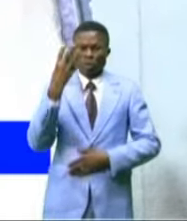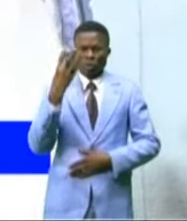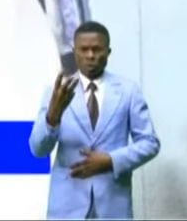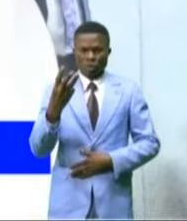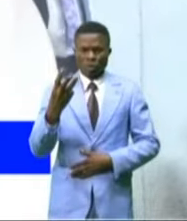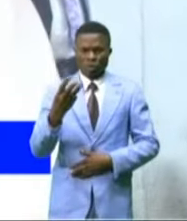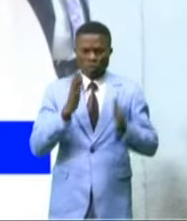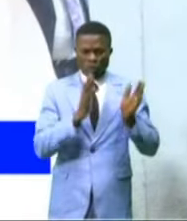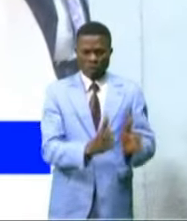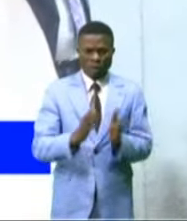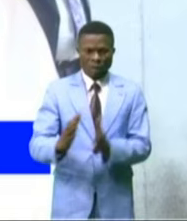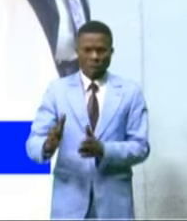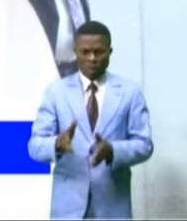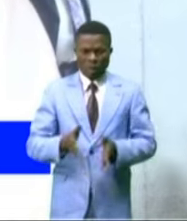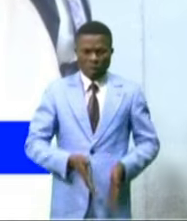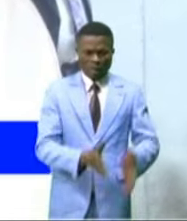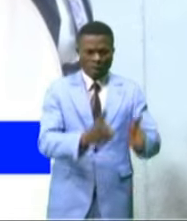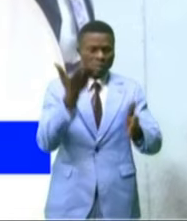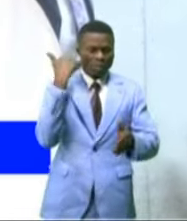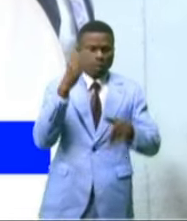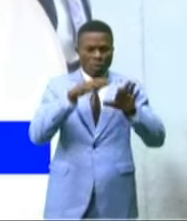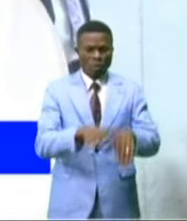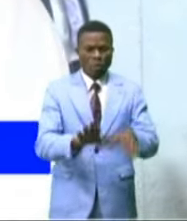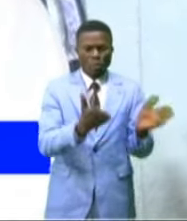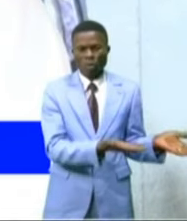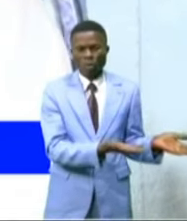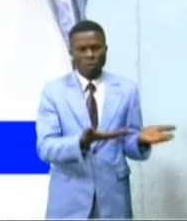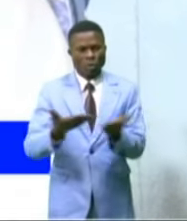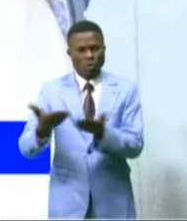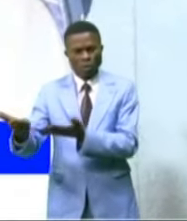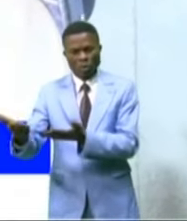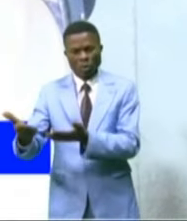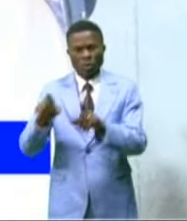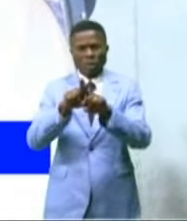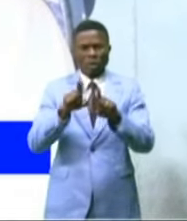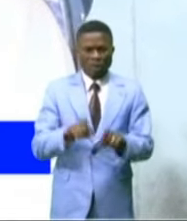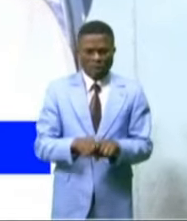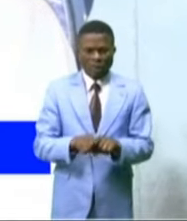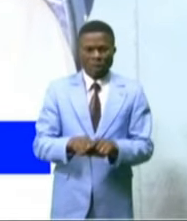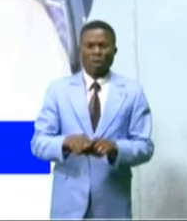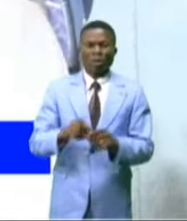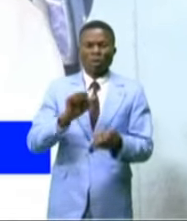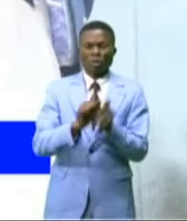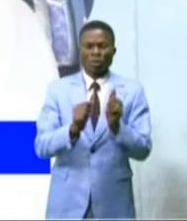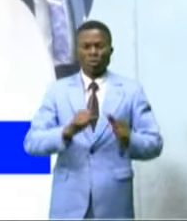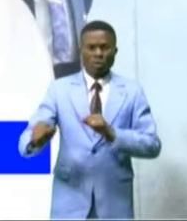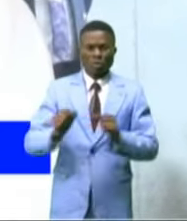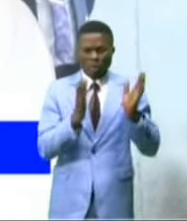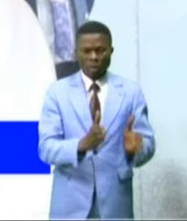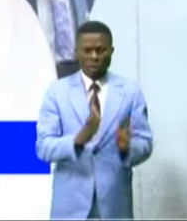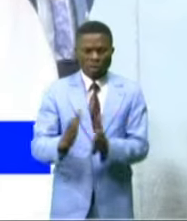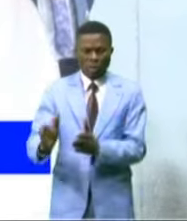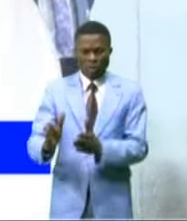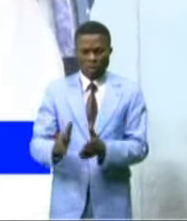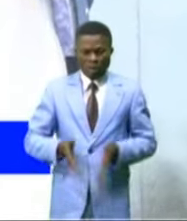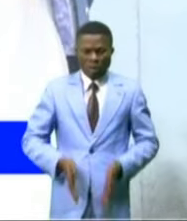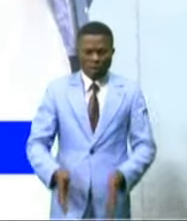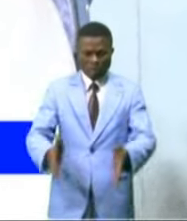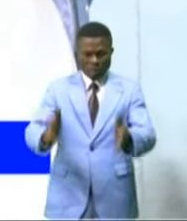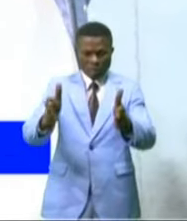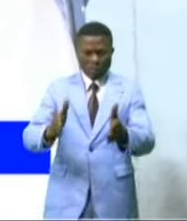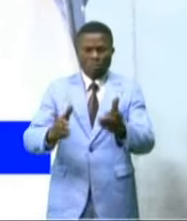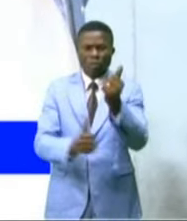aménagement des filet d'eau pour drainer les EAU des rugissement aménagement de trottoir pour